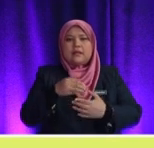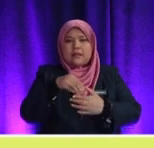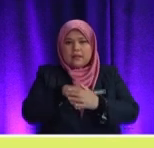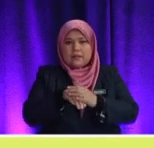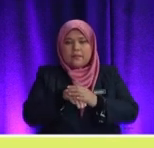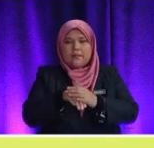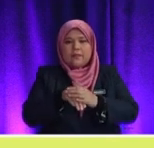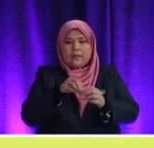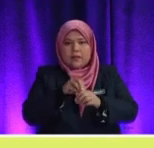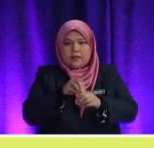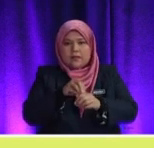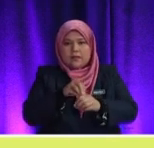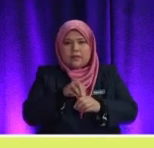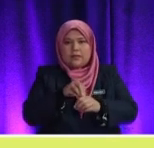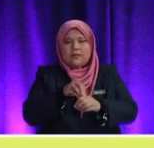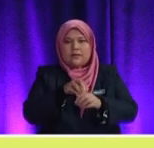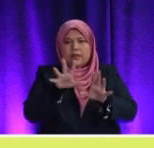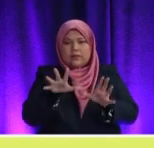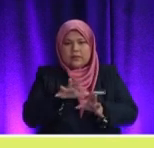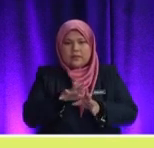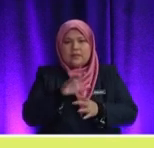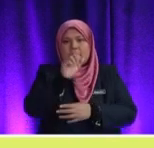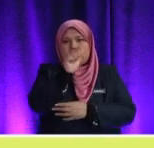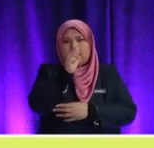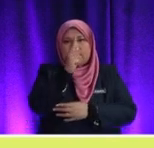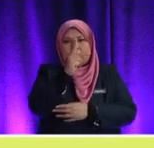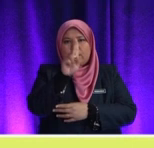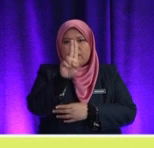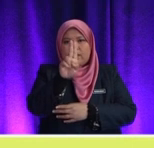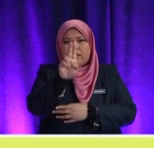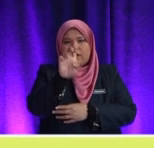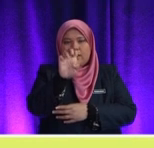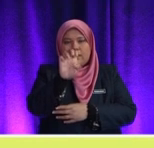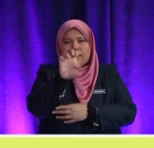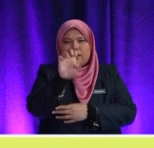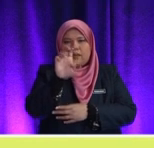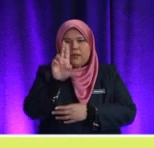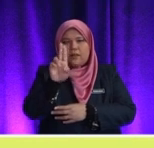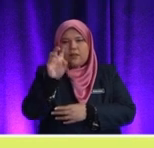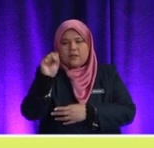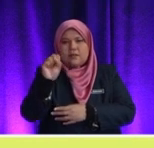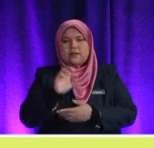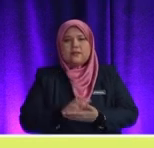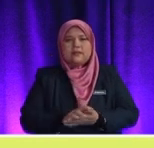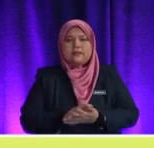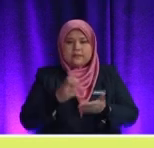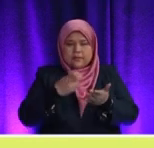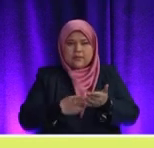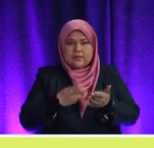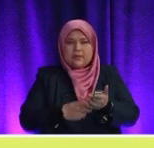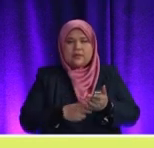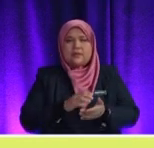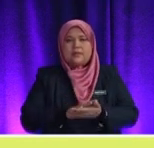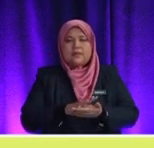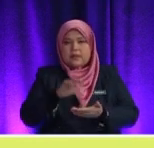pekerja sudah lebur yang sudah sekarang kita ekues Oke jadi hasil pembelajarannya adalah Sambong seperti yang kedua